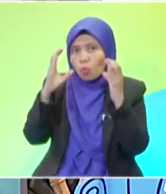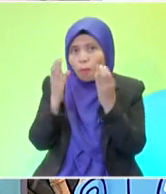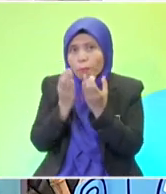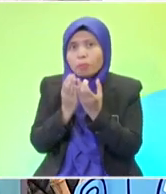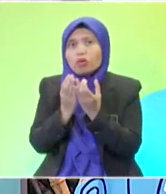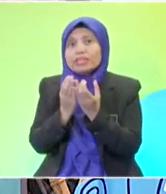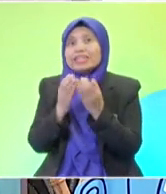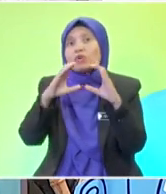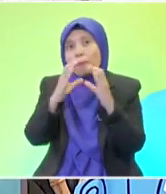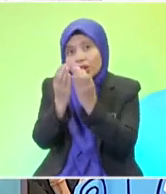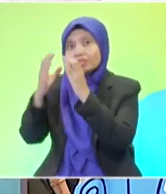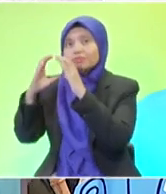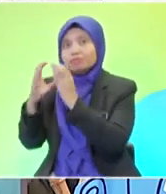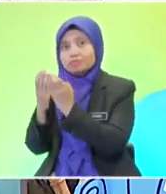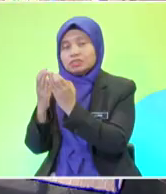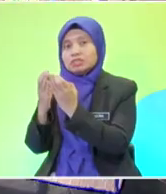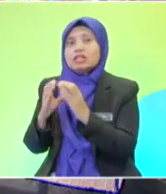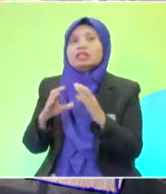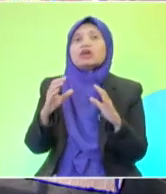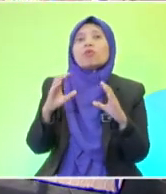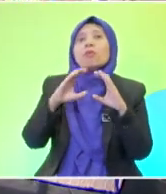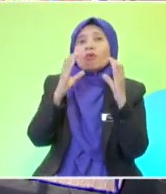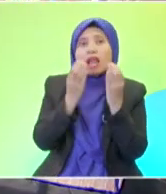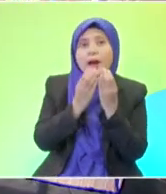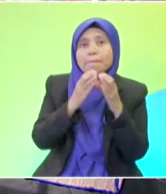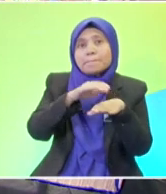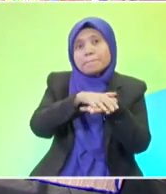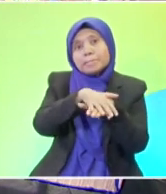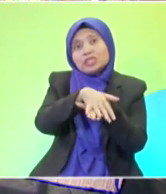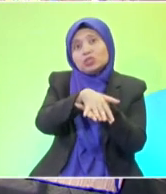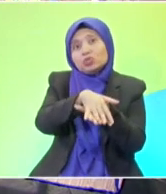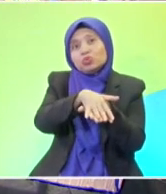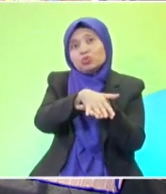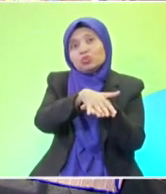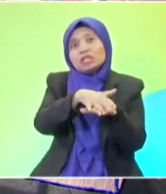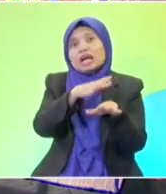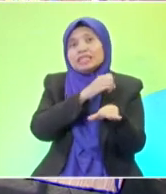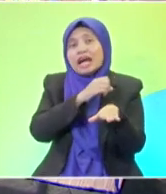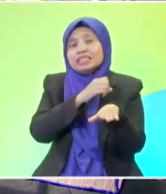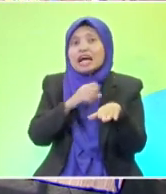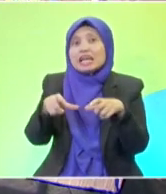secara berkumpul lainnya ada kumpulan penyu dan juga kumpulan kita betul